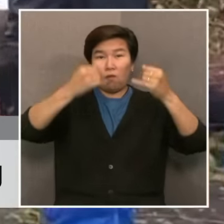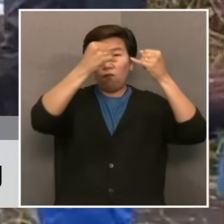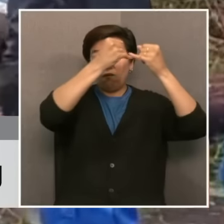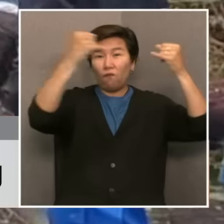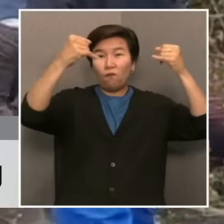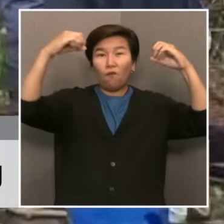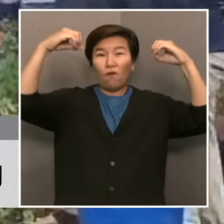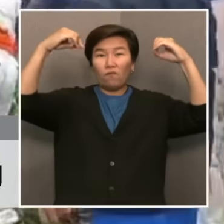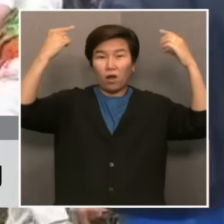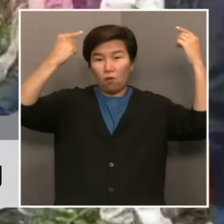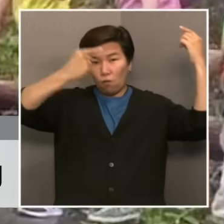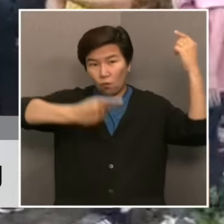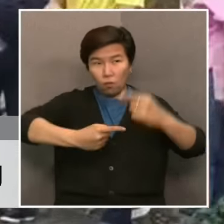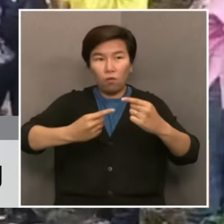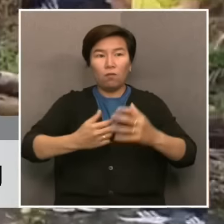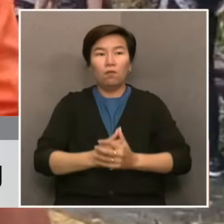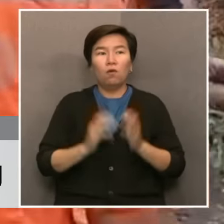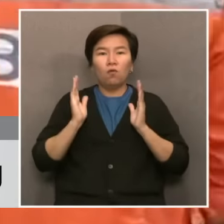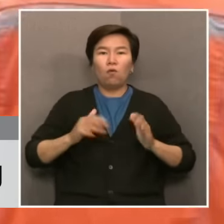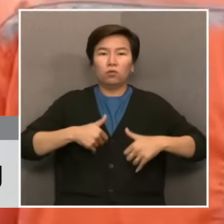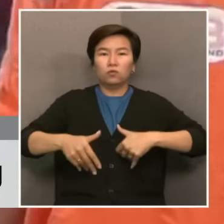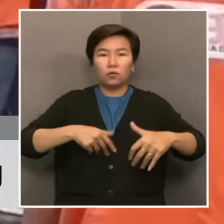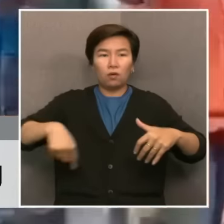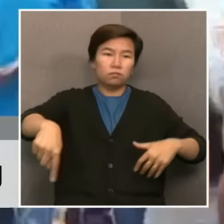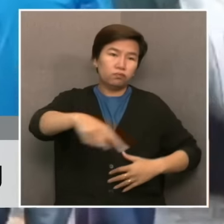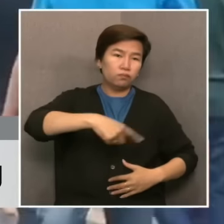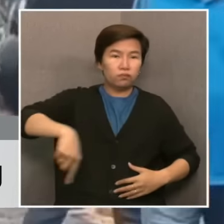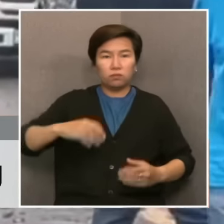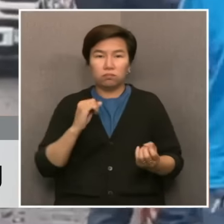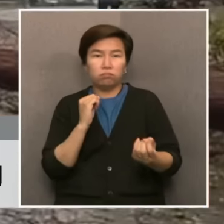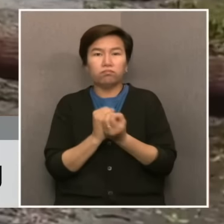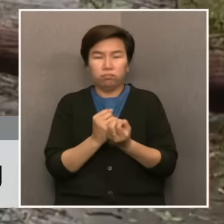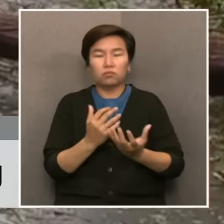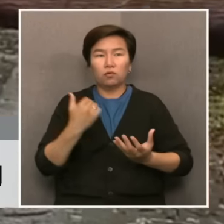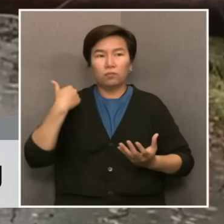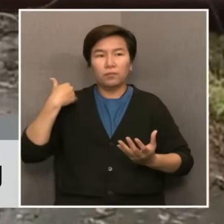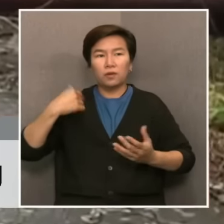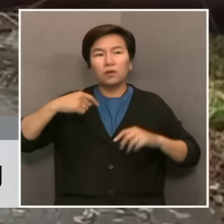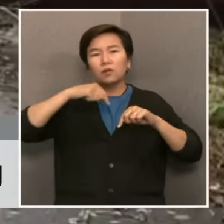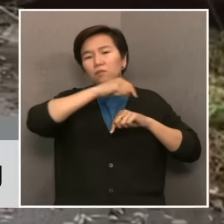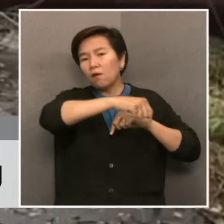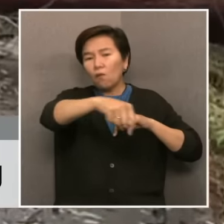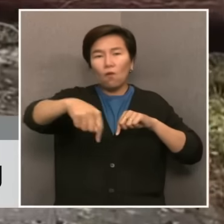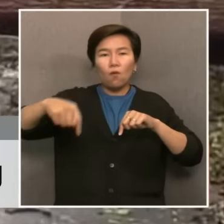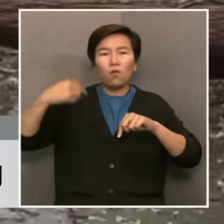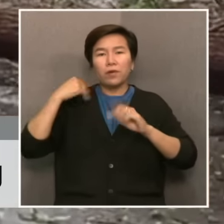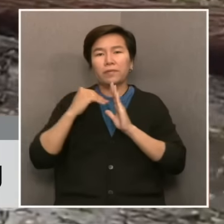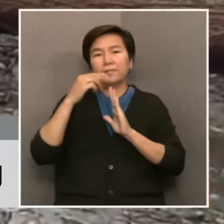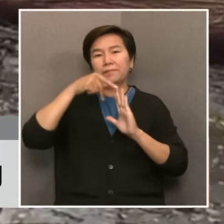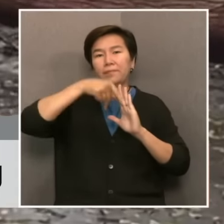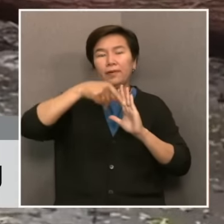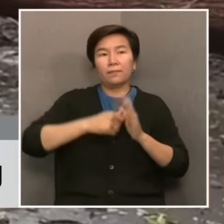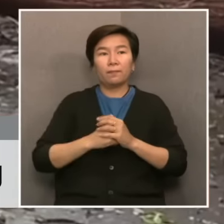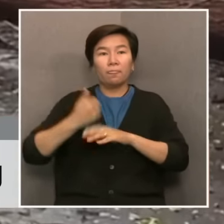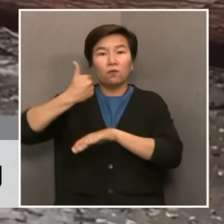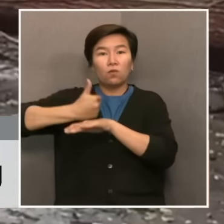ณกว้างคาดว่าจะมีประชาชนได้รับผลกระทบจากแรงพายุดังกล่าวกระจายอยู่ในหลายพื้นที่ผู้ว่า